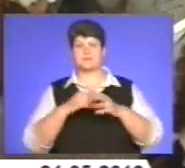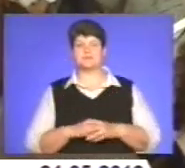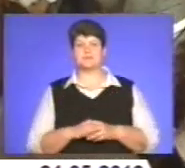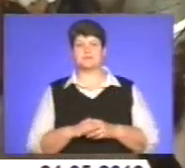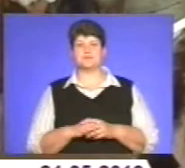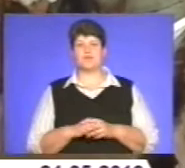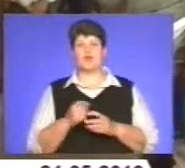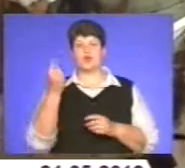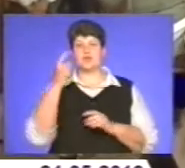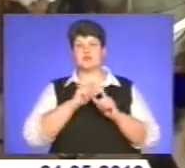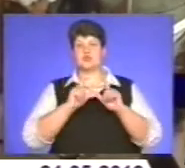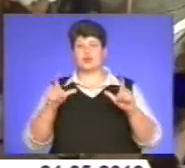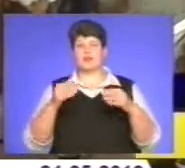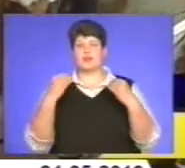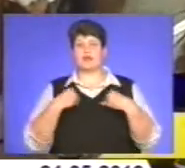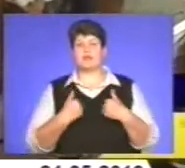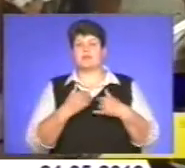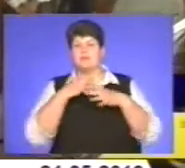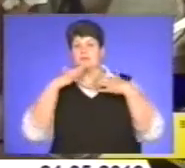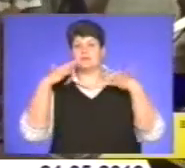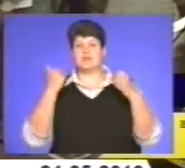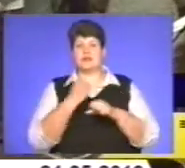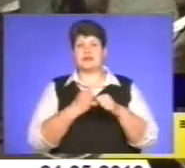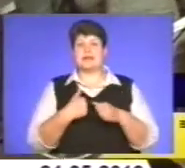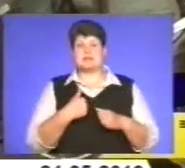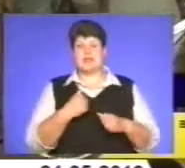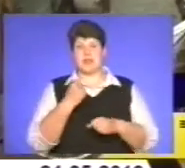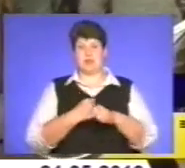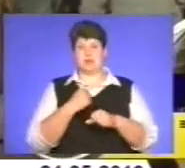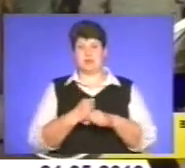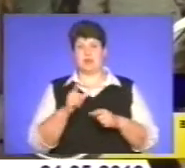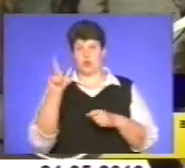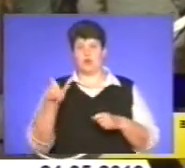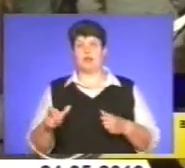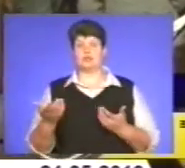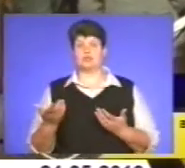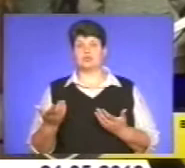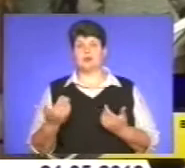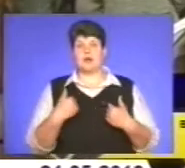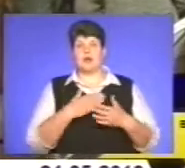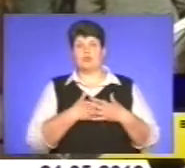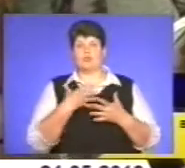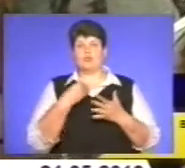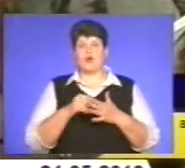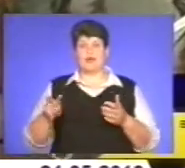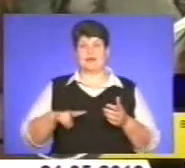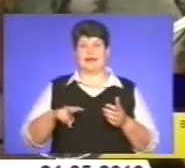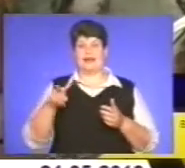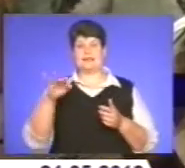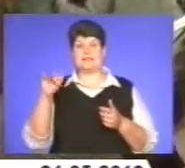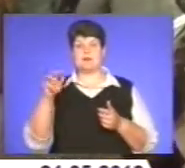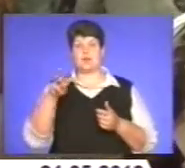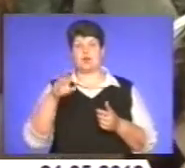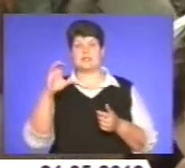школа дала мені дуже багато. Вона зробила з мене людину, можна сказати. Я її дуже люблю, люблю свого директора Літинського Павла